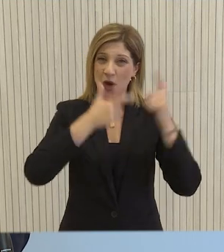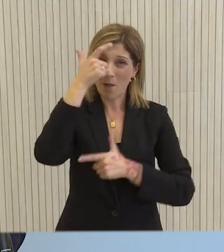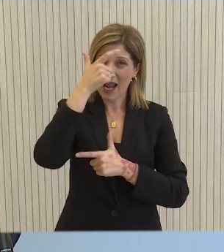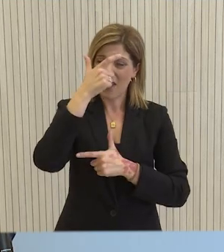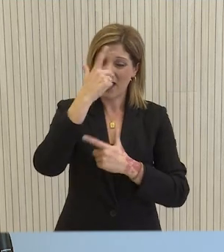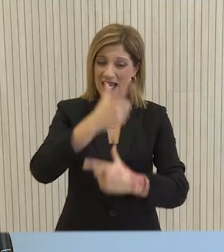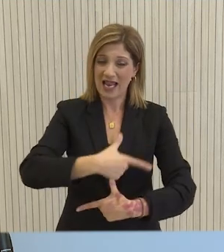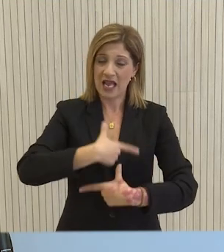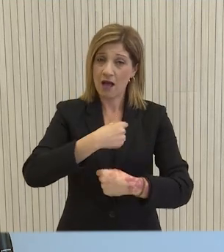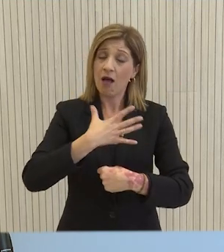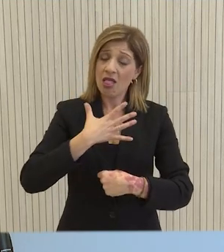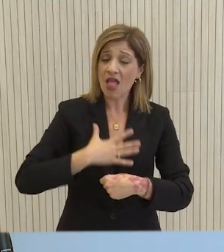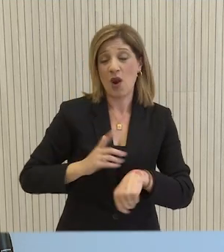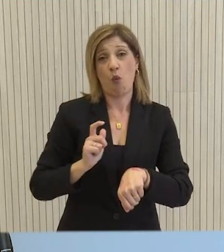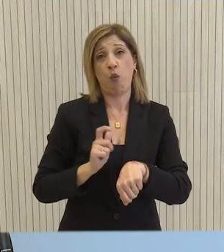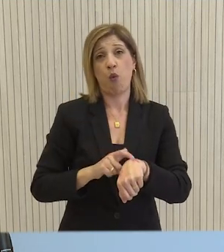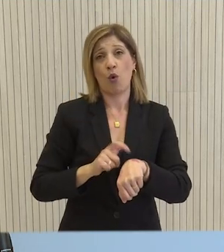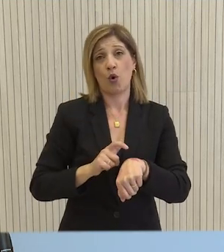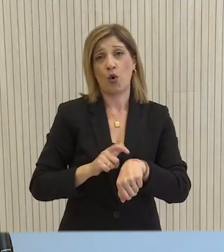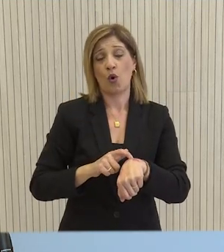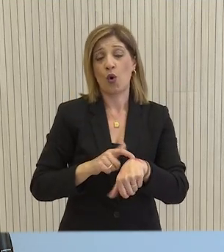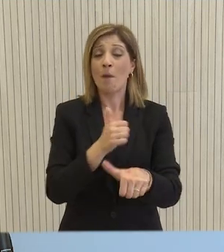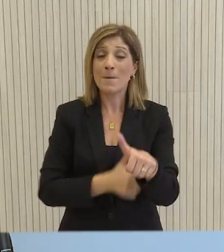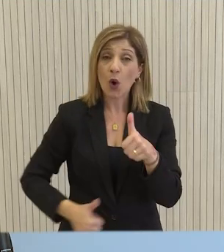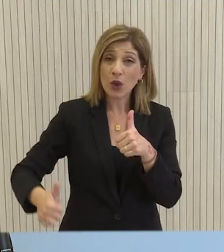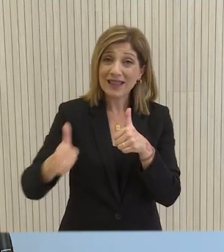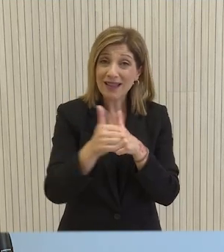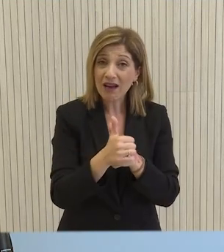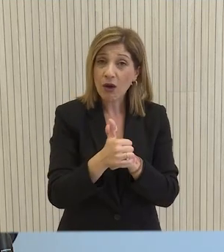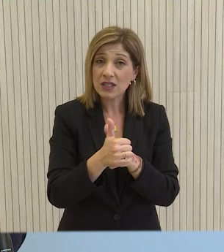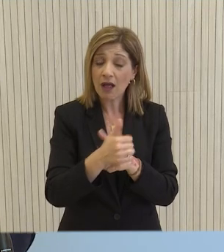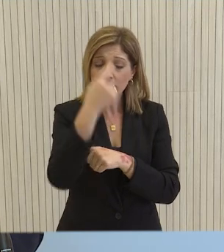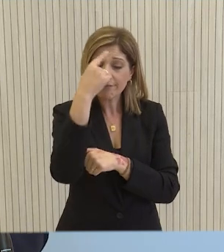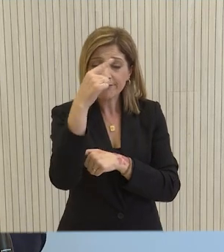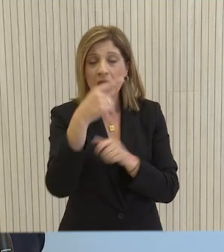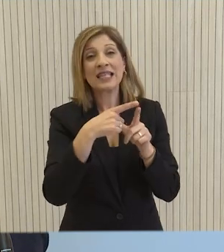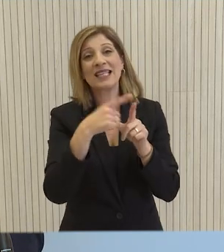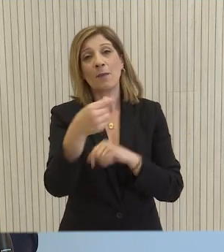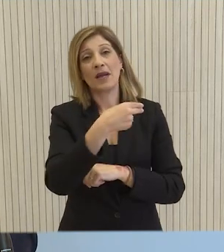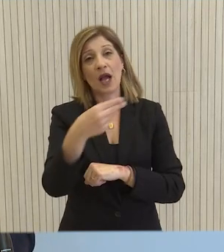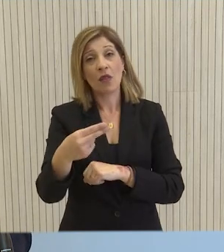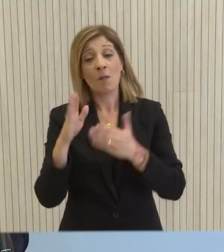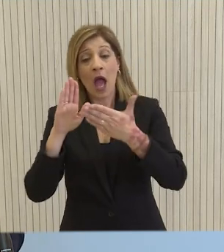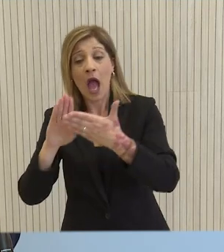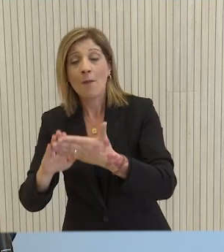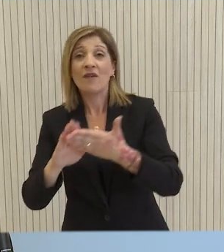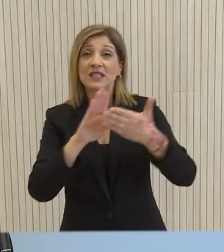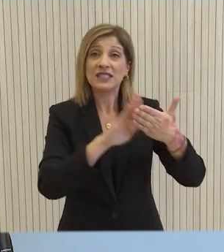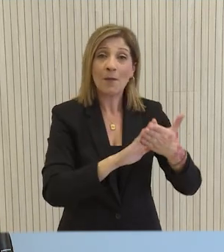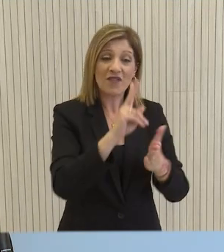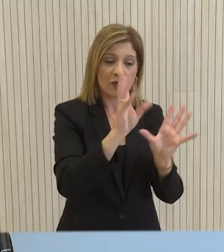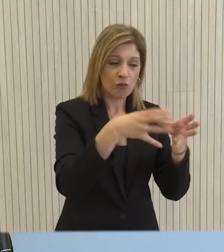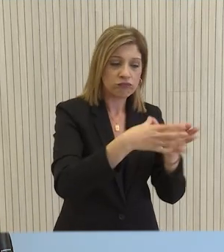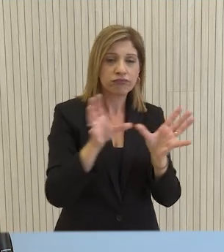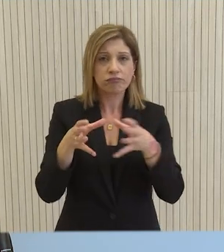θα πρέπει να αφιερώσει χρόνο, να είναι ύψιστη προτεραιότητα οι διαρκείς, οι εντατικές επαφές, οι συναντήσεις και με τις δύο πλευρές,